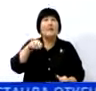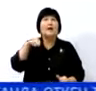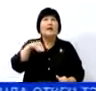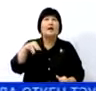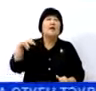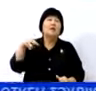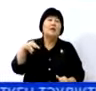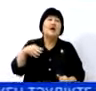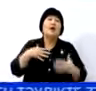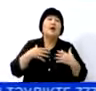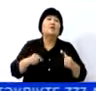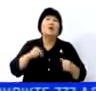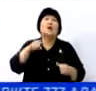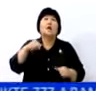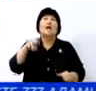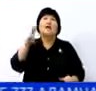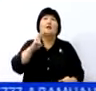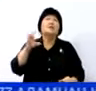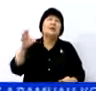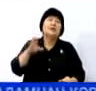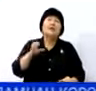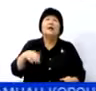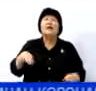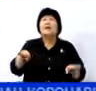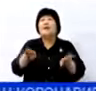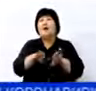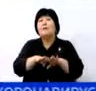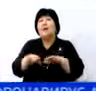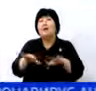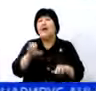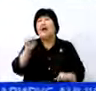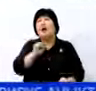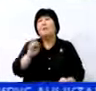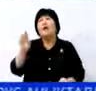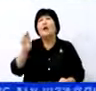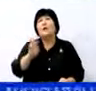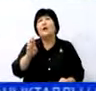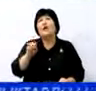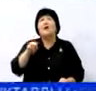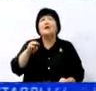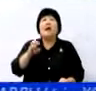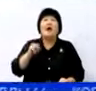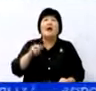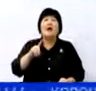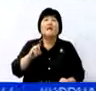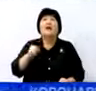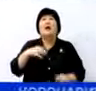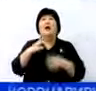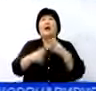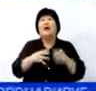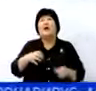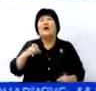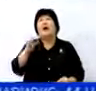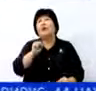Меңдібай, саулық номинациясымен Нарбота Серәлі, сабақтастық номинациясымен Ақпаян Бүркітбай, таза әлем номинациясымен Ақбота